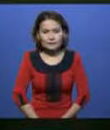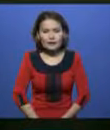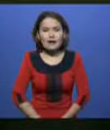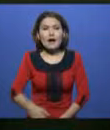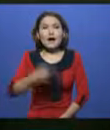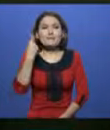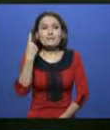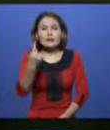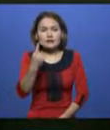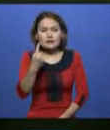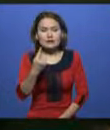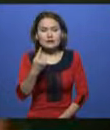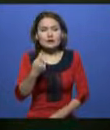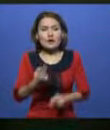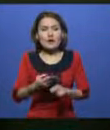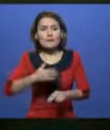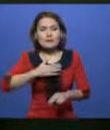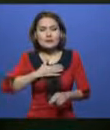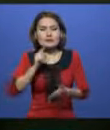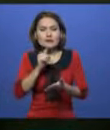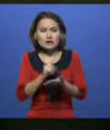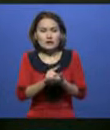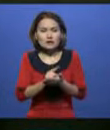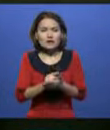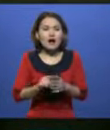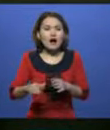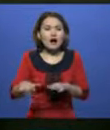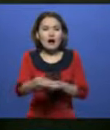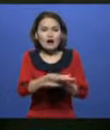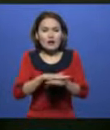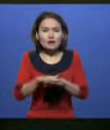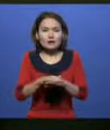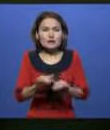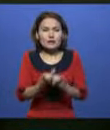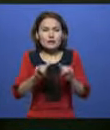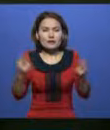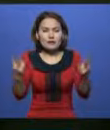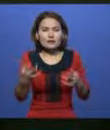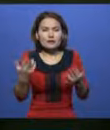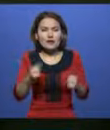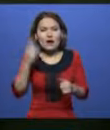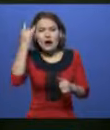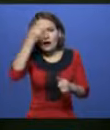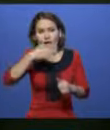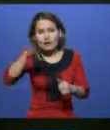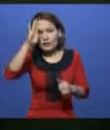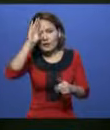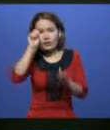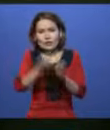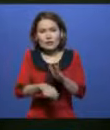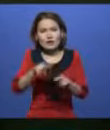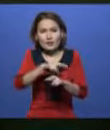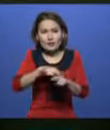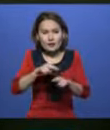Біріншіден, біз осы уақытқа дейін ерекше өркендеуге қол жеткіздік. Әрине, соңғы болып жатқан оқиғалар жанымызға батады. Бірақ осыдан 50 жыл бұрынғы жағдай